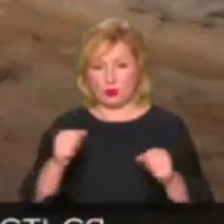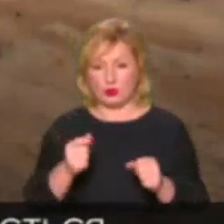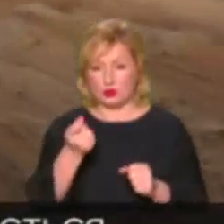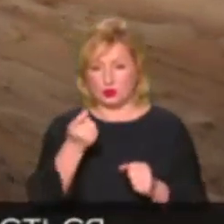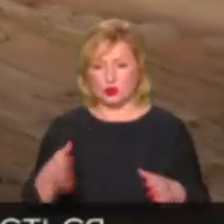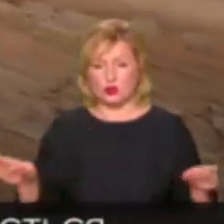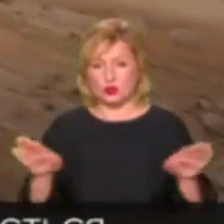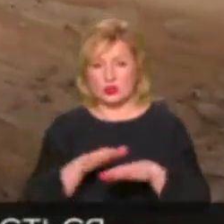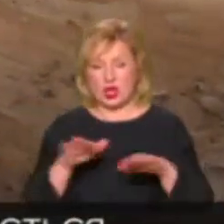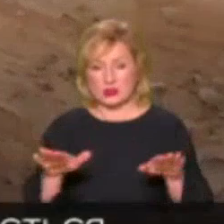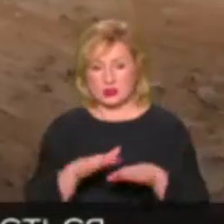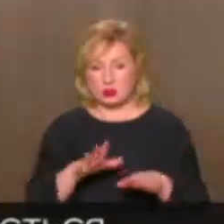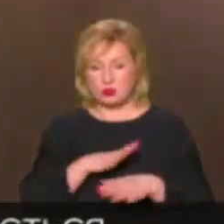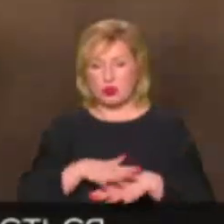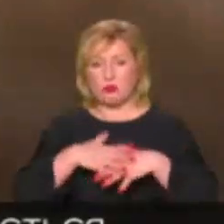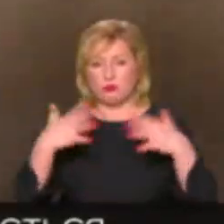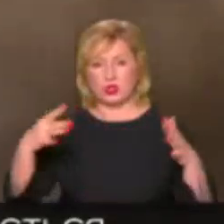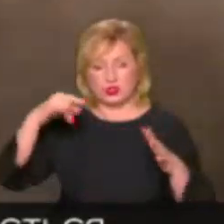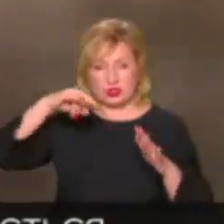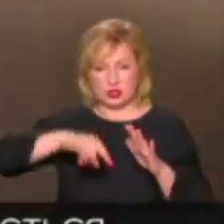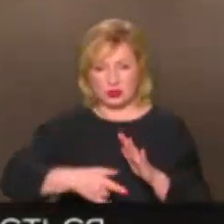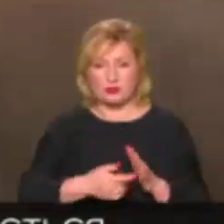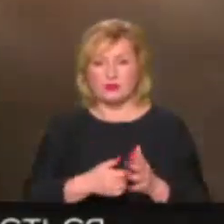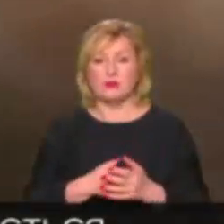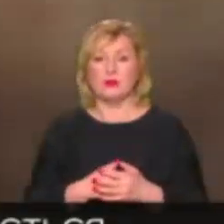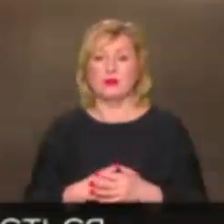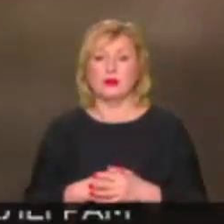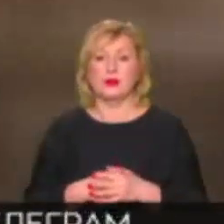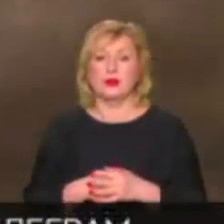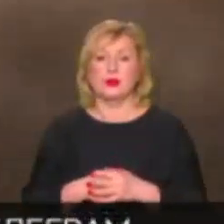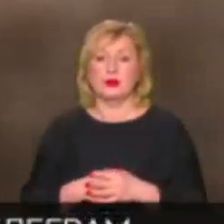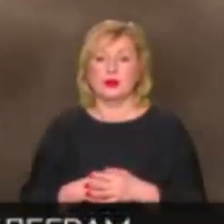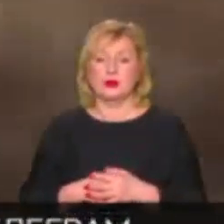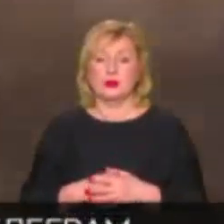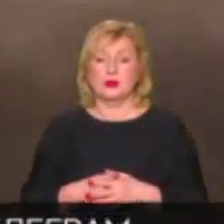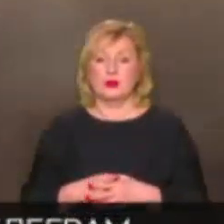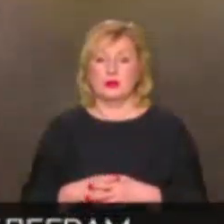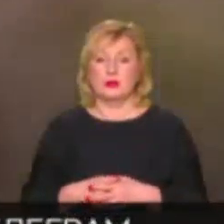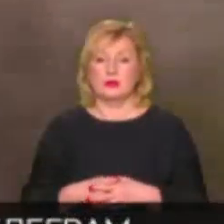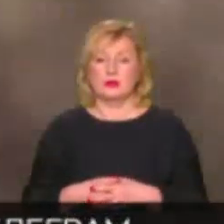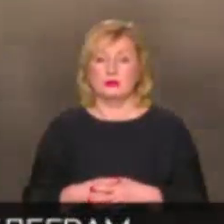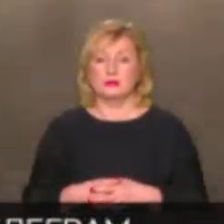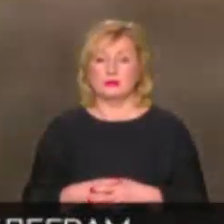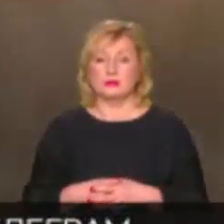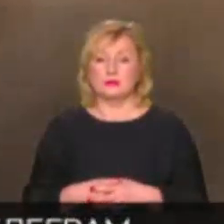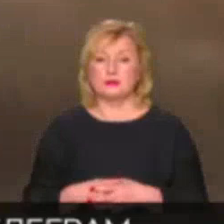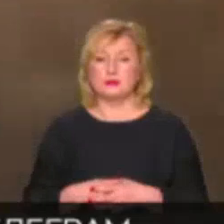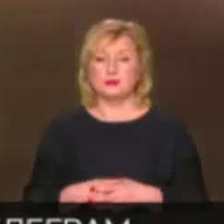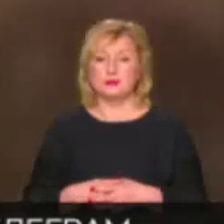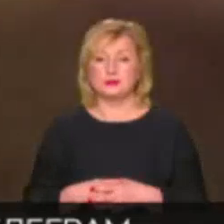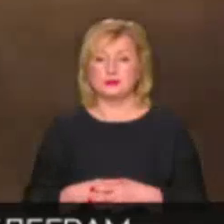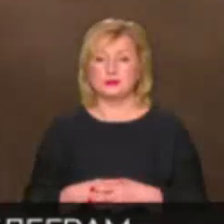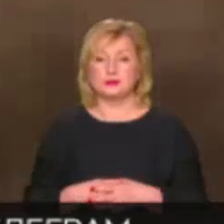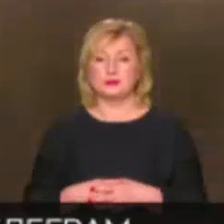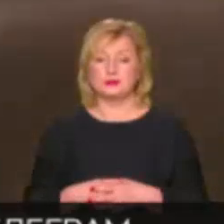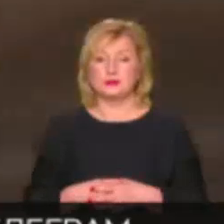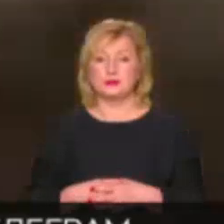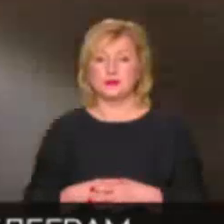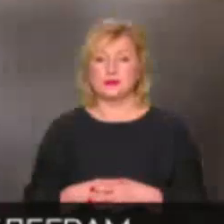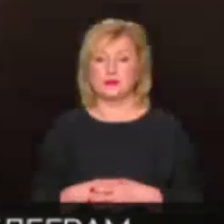друге. І вони чого тут попутали? За річкою Ірпінь стояло російське військо. Прориватися в село вони